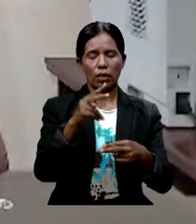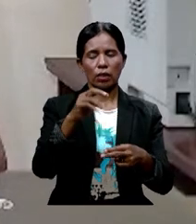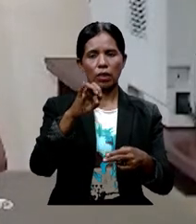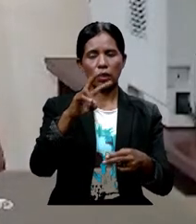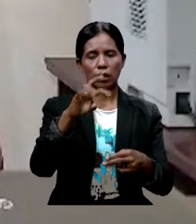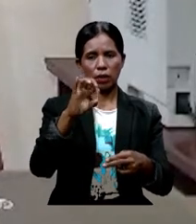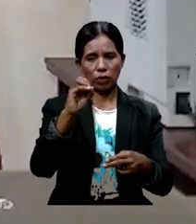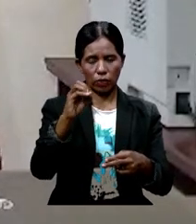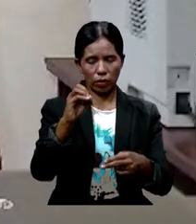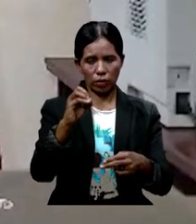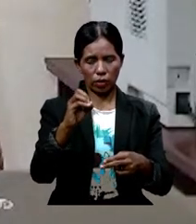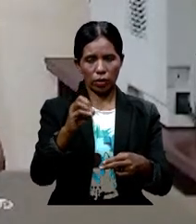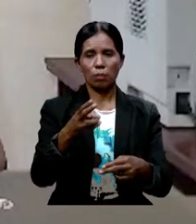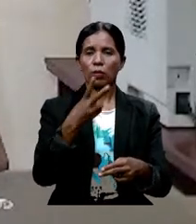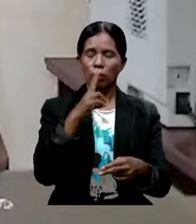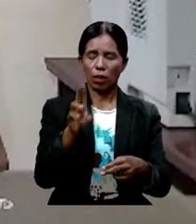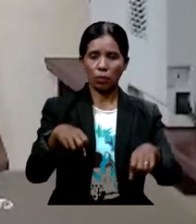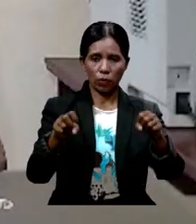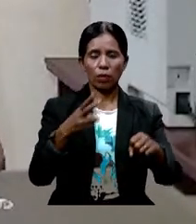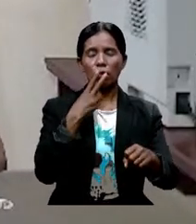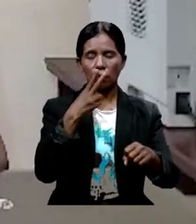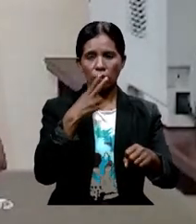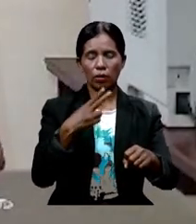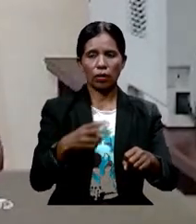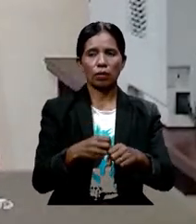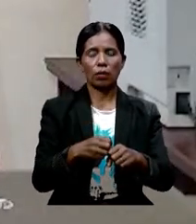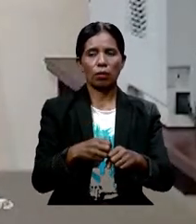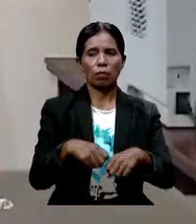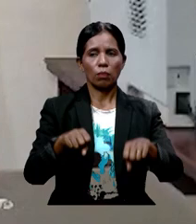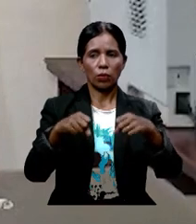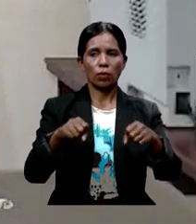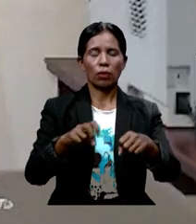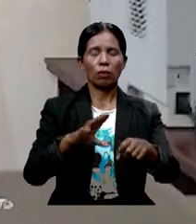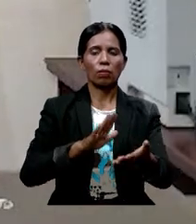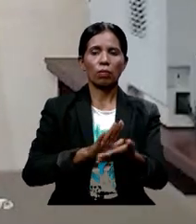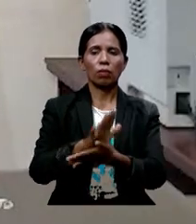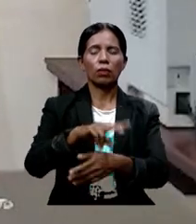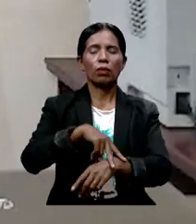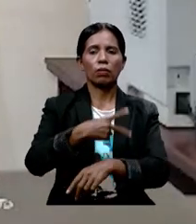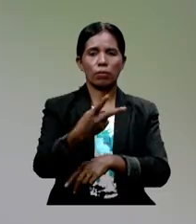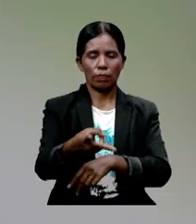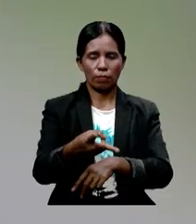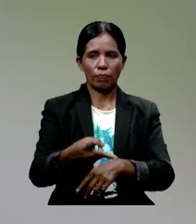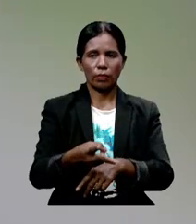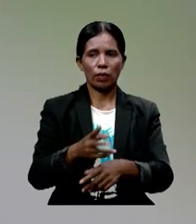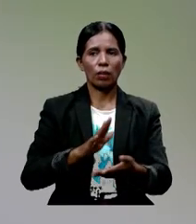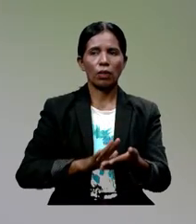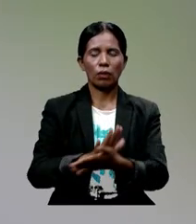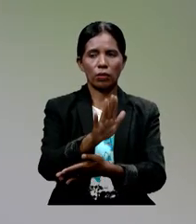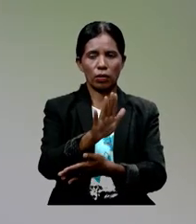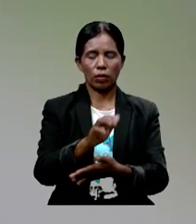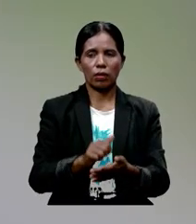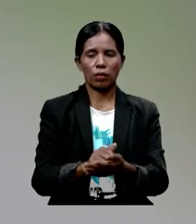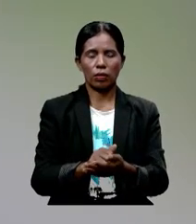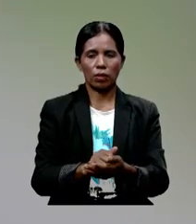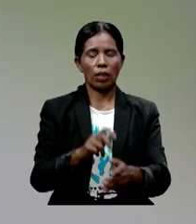Fernandes, nomor Fumela, terpenti maka motor kois namroras, mas karakternya tur